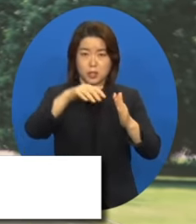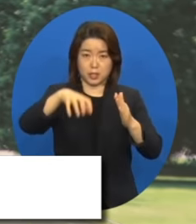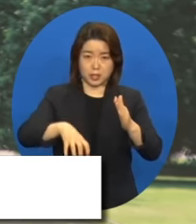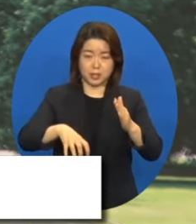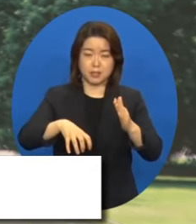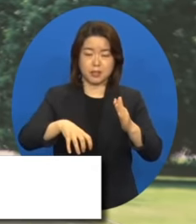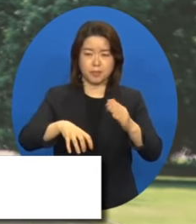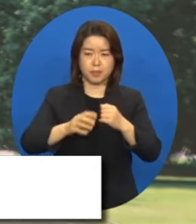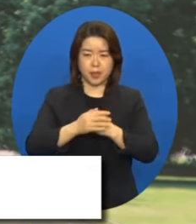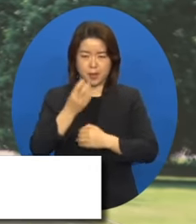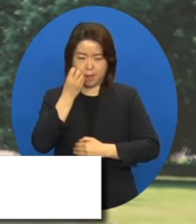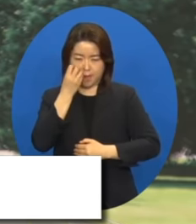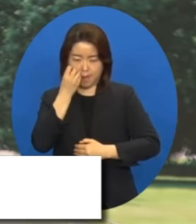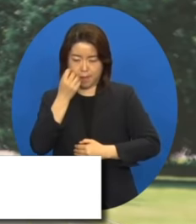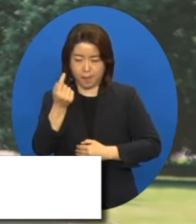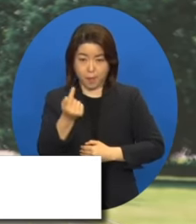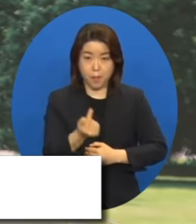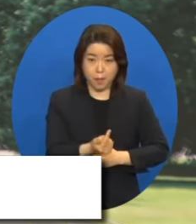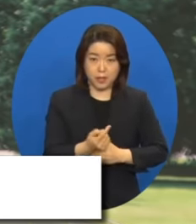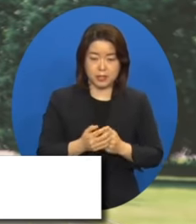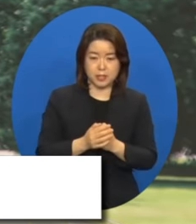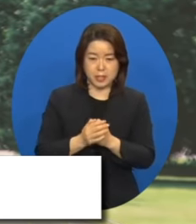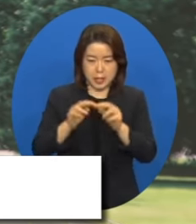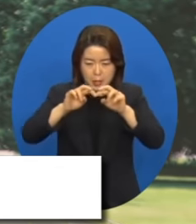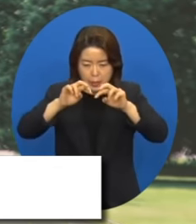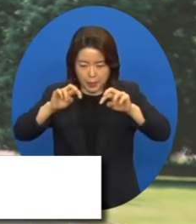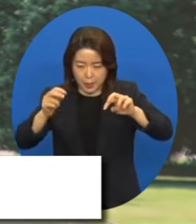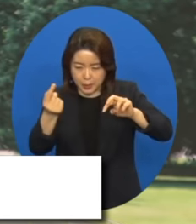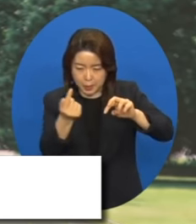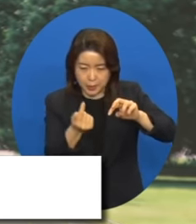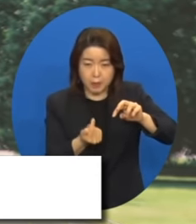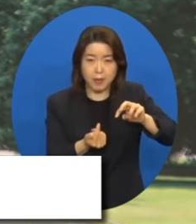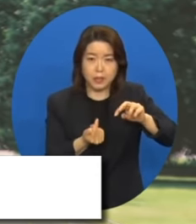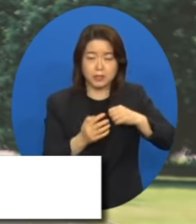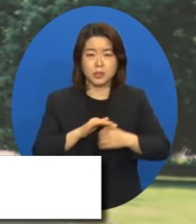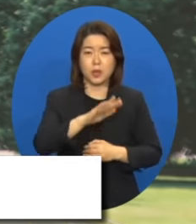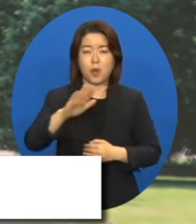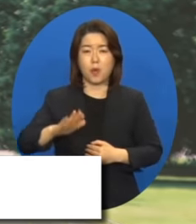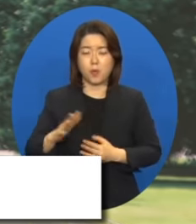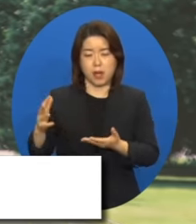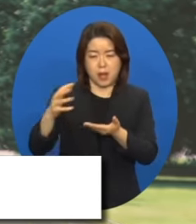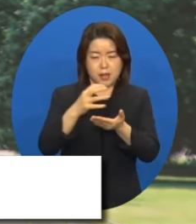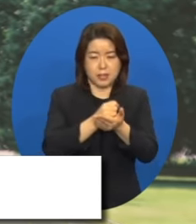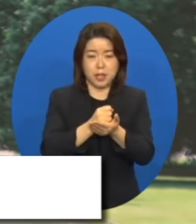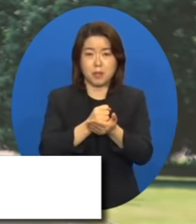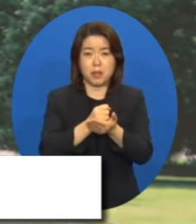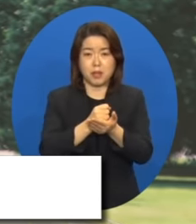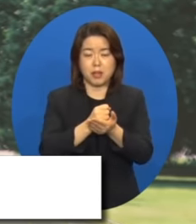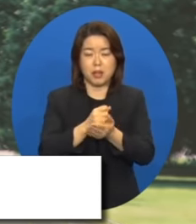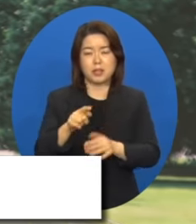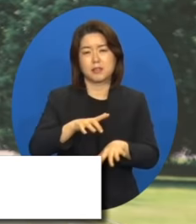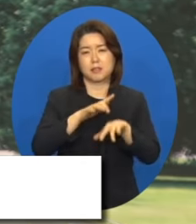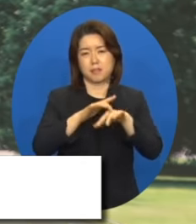묘하게 들어와서 틈을 타고 들어와서 우리를 사로잡아버리는 마귀의